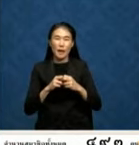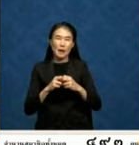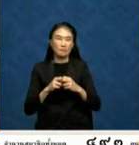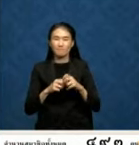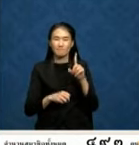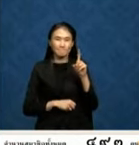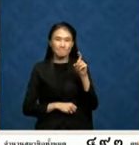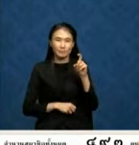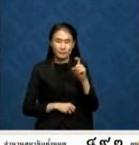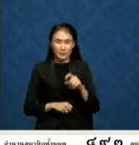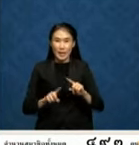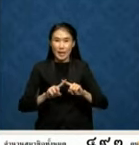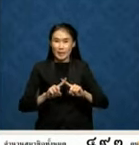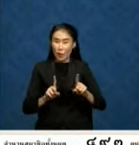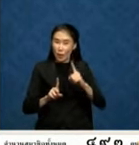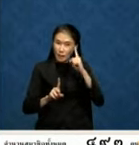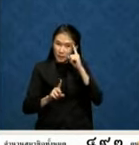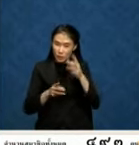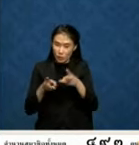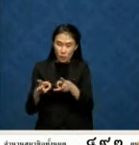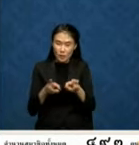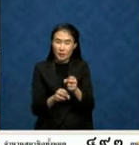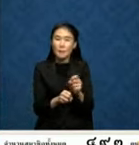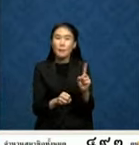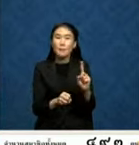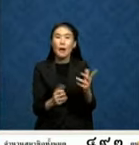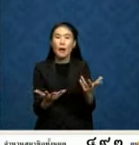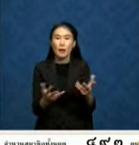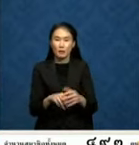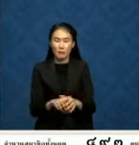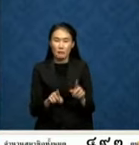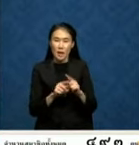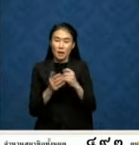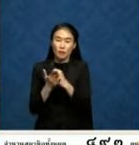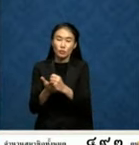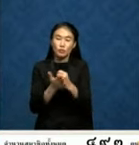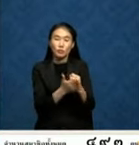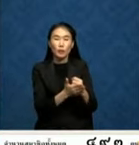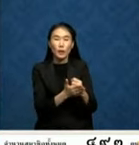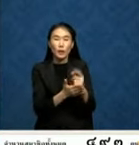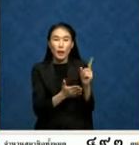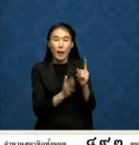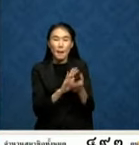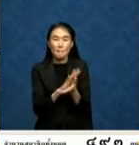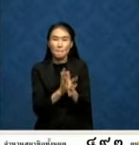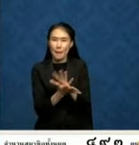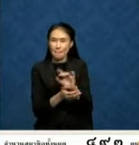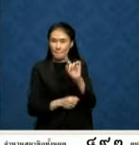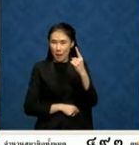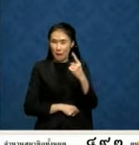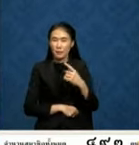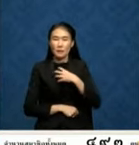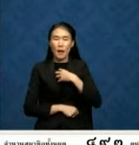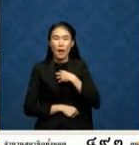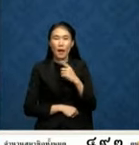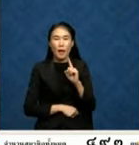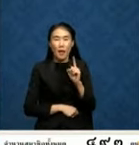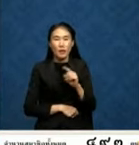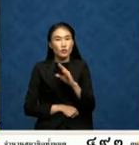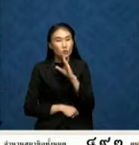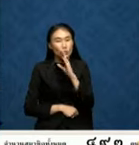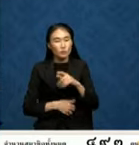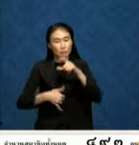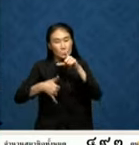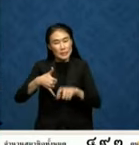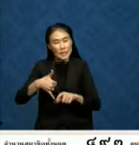แต่ว่าเราจะทำอย่างไรที่จะทำให้เกิดการ ปรับเปลี่ยนนะครับที่จะนอกจากเรื่องของพฤ